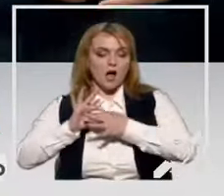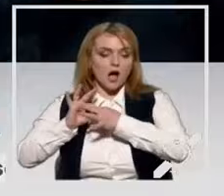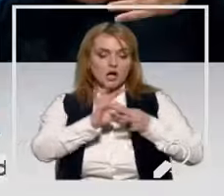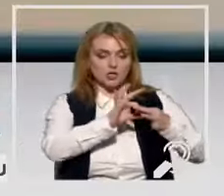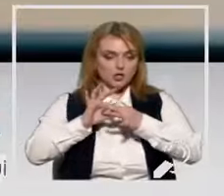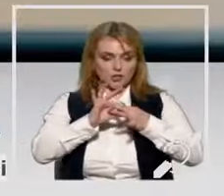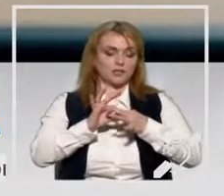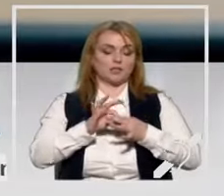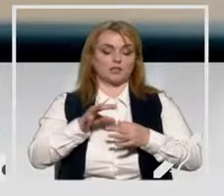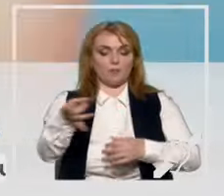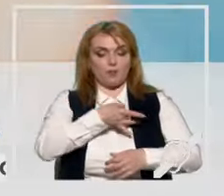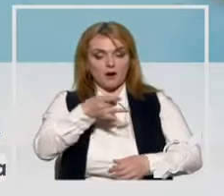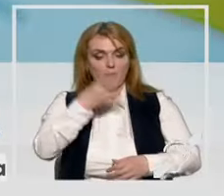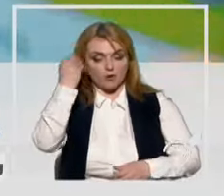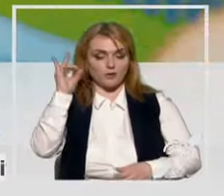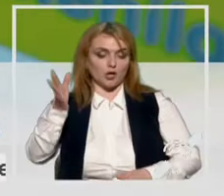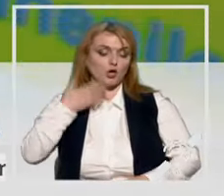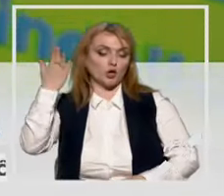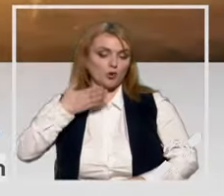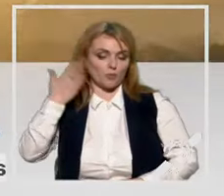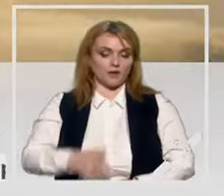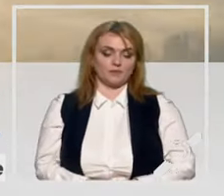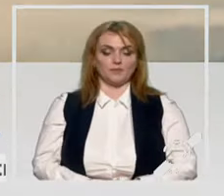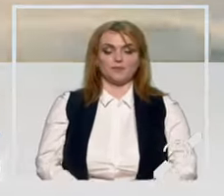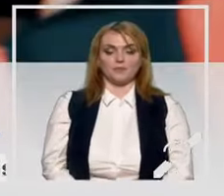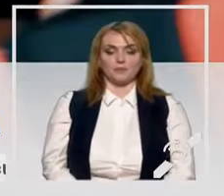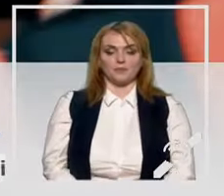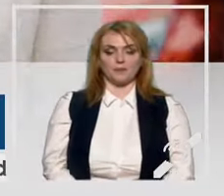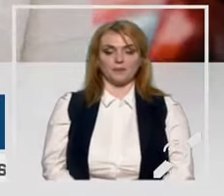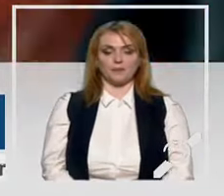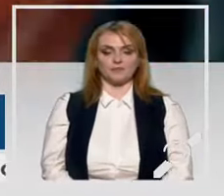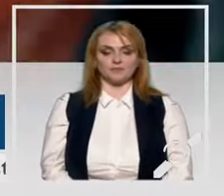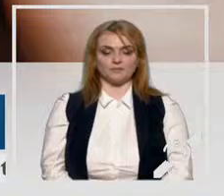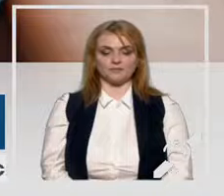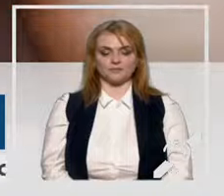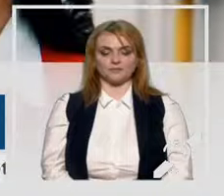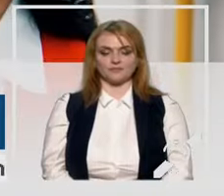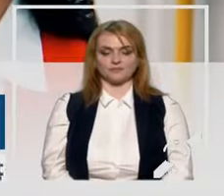și România, dar și a sprijinului acordat pe drumul european asumat de Chișinău.